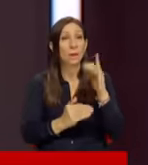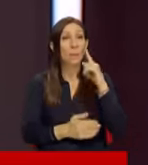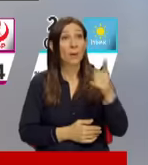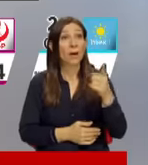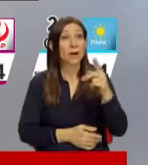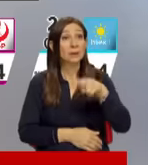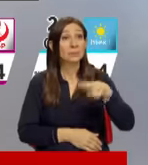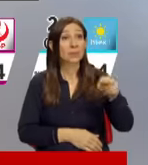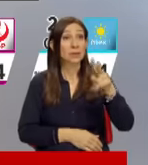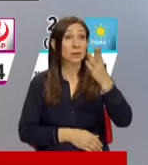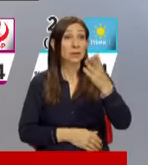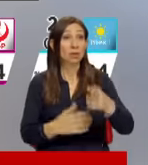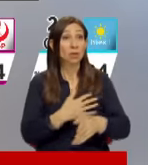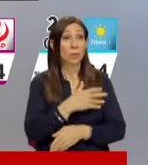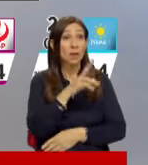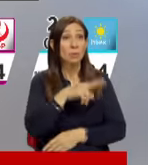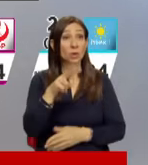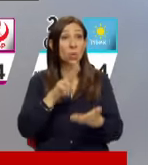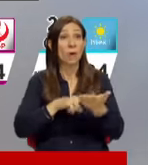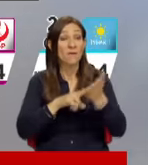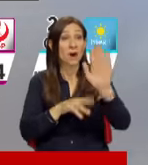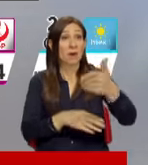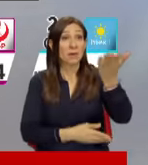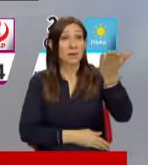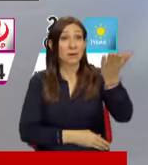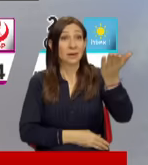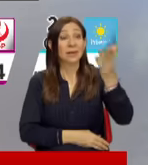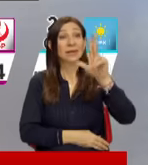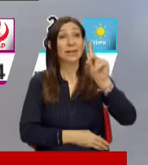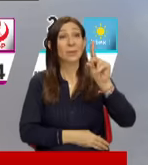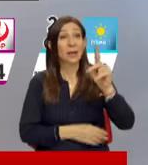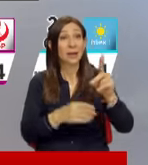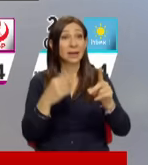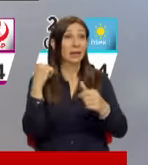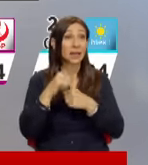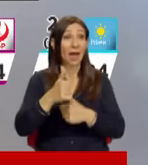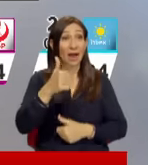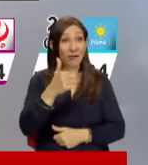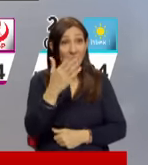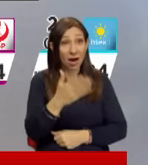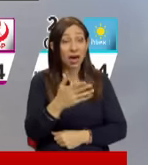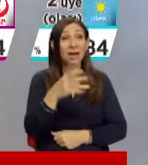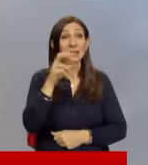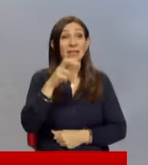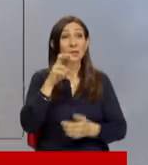AK Parti. CHP 22 üye çıkarmış. 21 üye yeniden Refah Partisi, 8 evet, üye de Milliyetçi